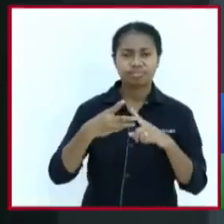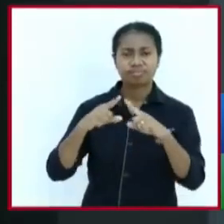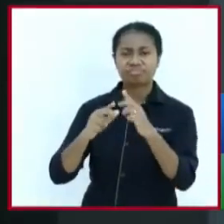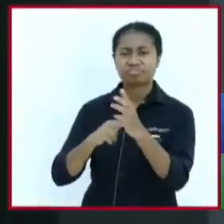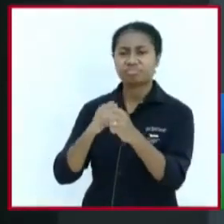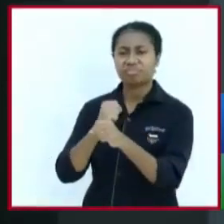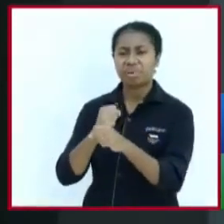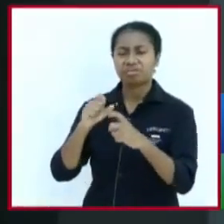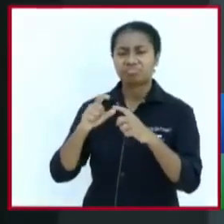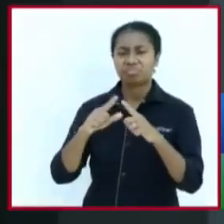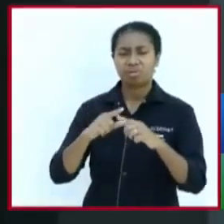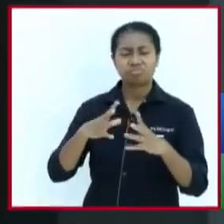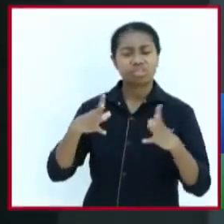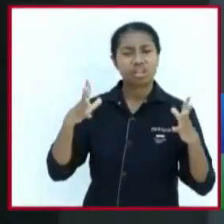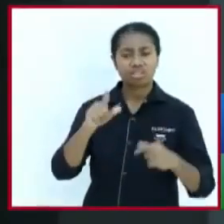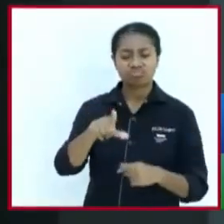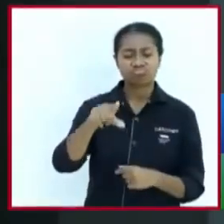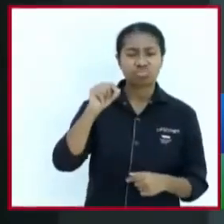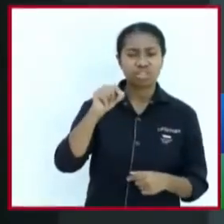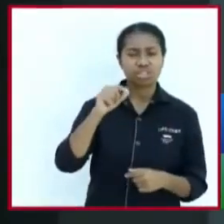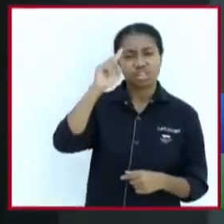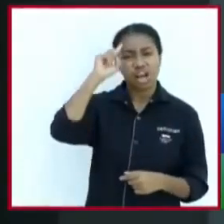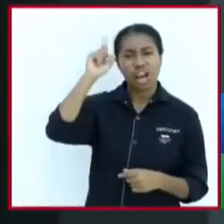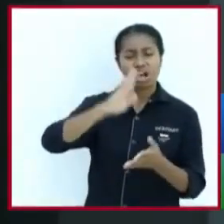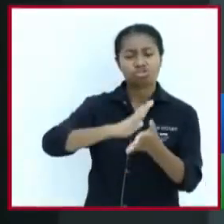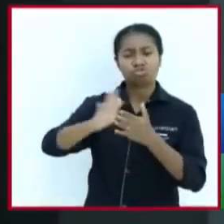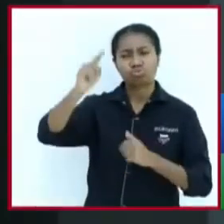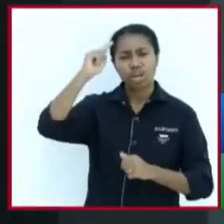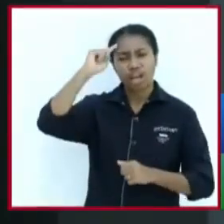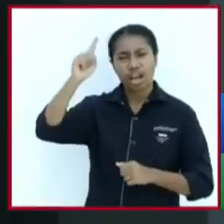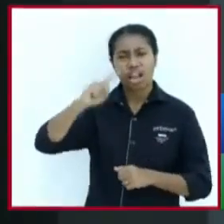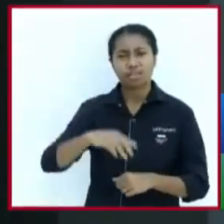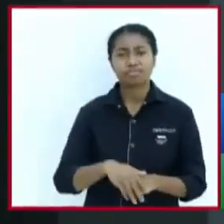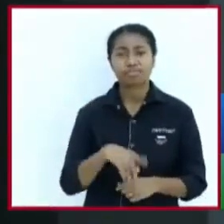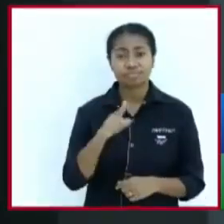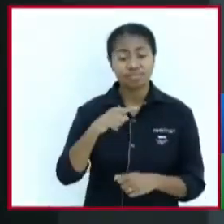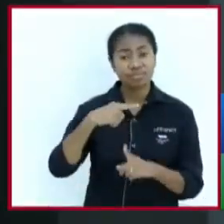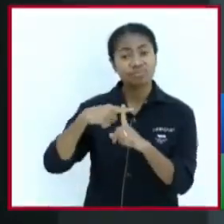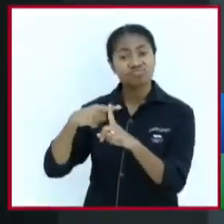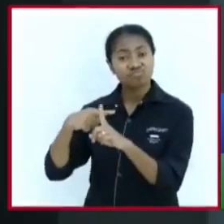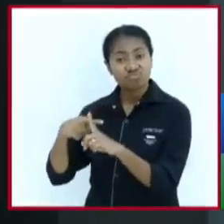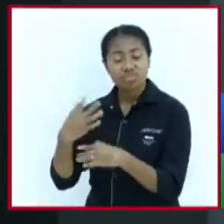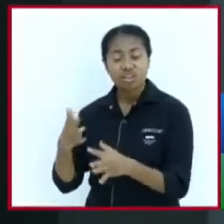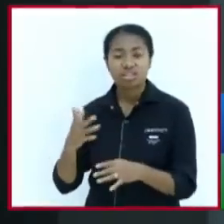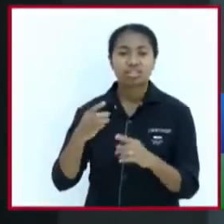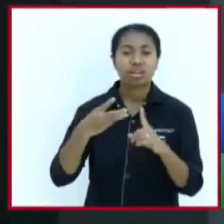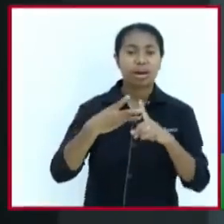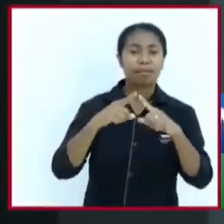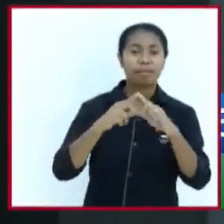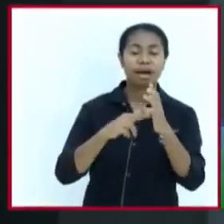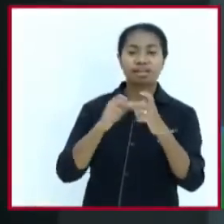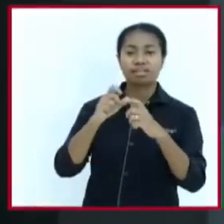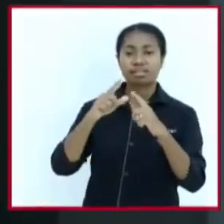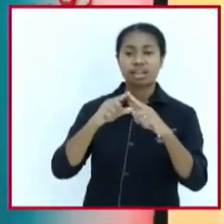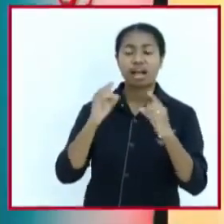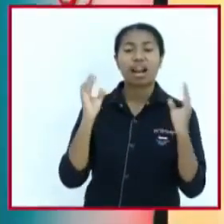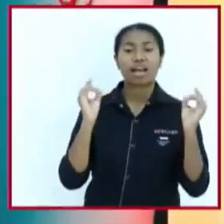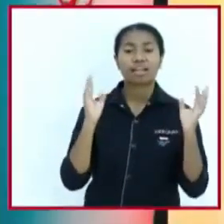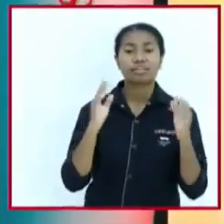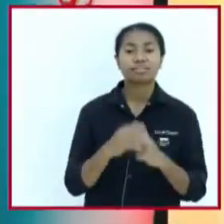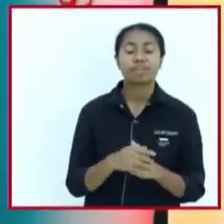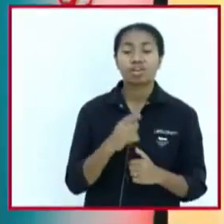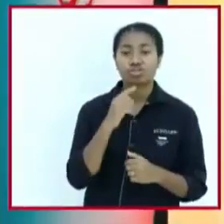besar dipilih oleh Allah mereka punya banyak kelebihan dibandingkan dengan selain roma pasal 31 dan 2